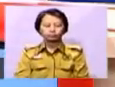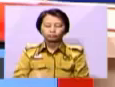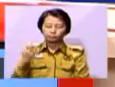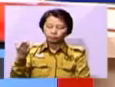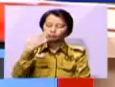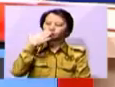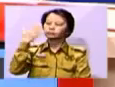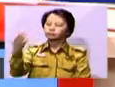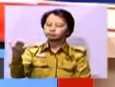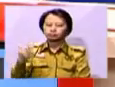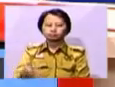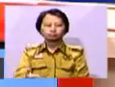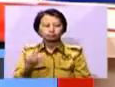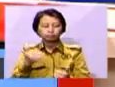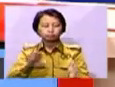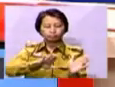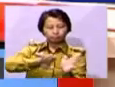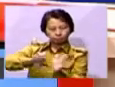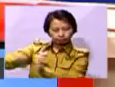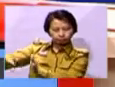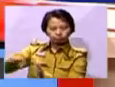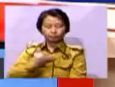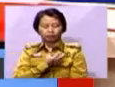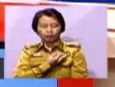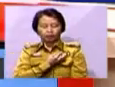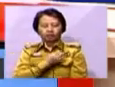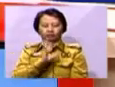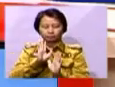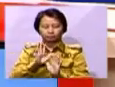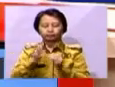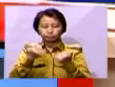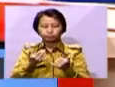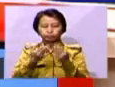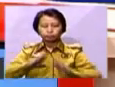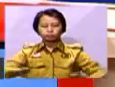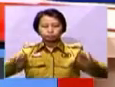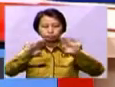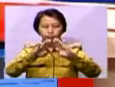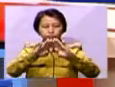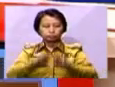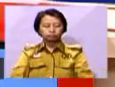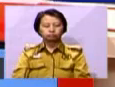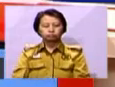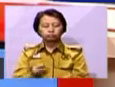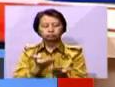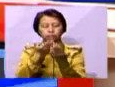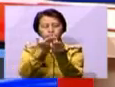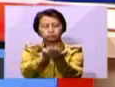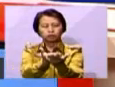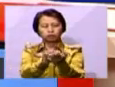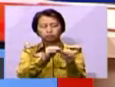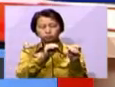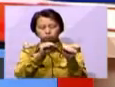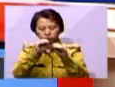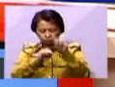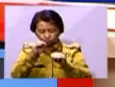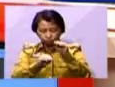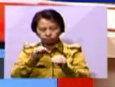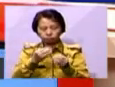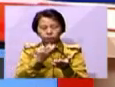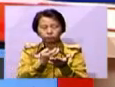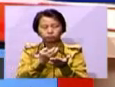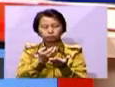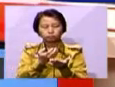Azizi, terima kasih. Kita redakan dahulu debarannya. Ya, kita teruskan dengan berita ini. Cadangan pindaan Akta Kawalan Harga dan